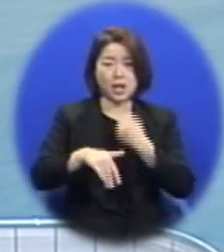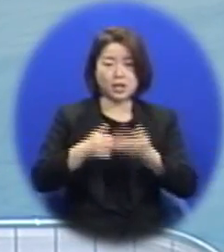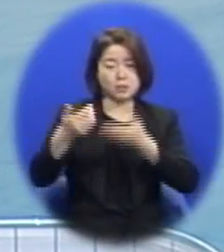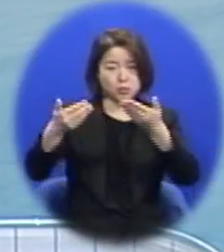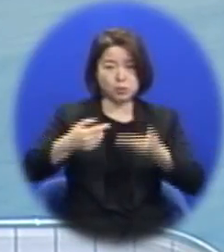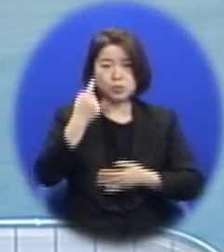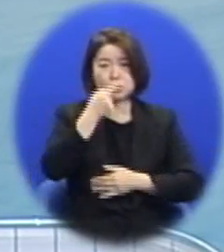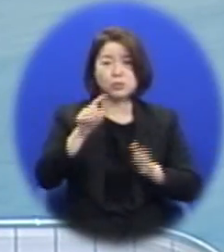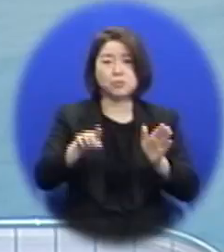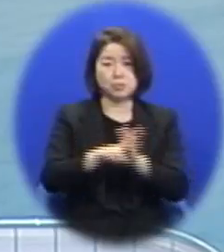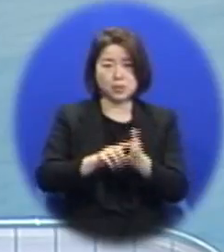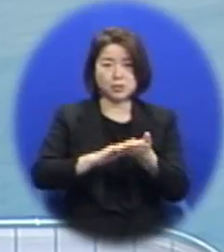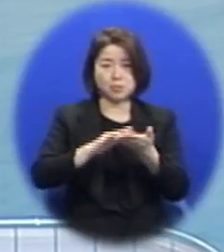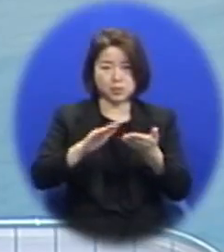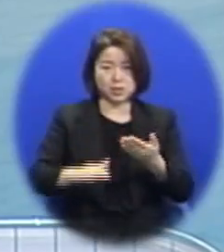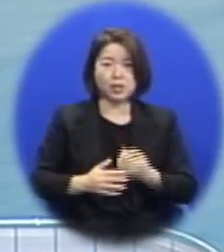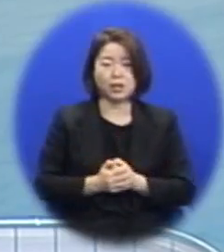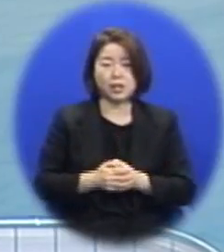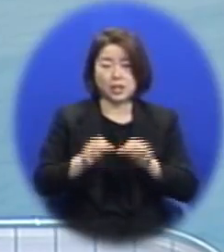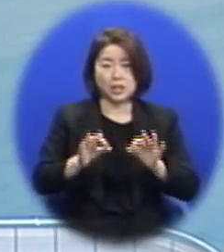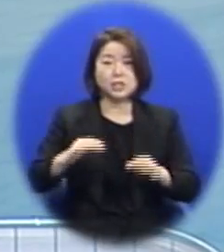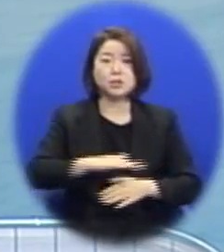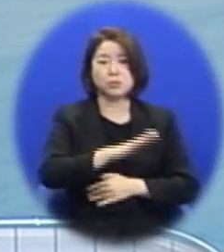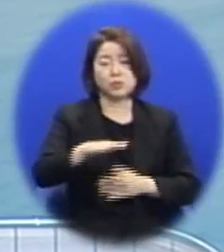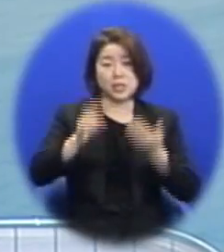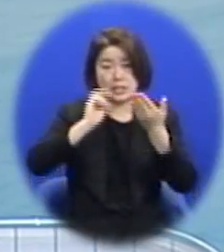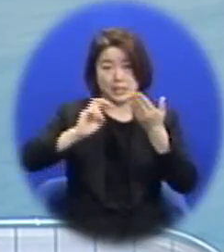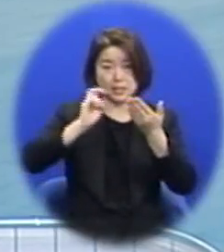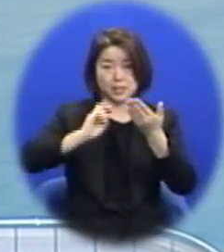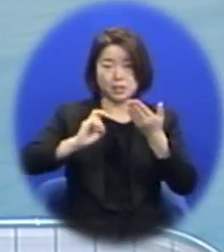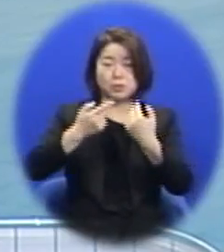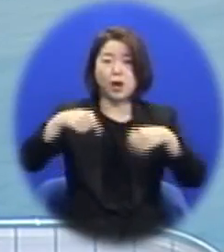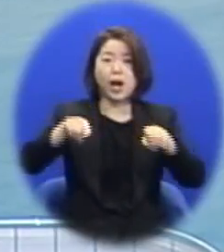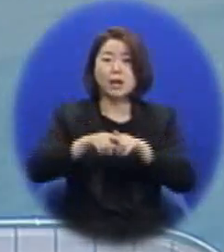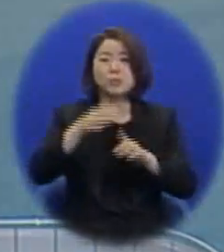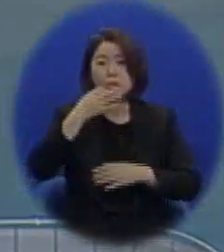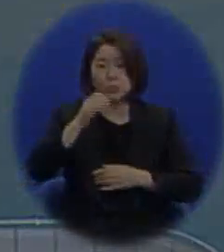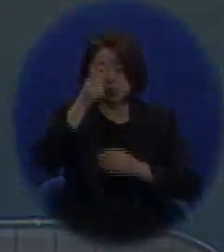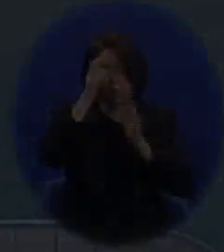믿습니다. 이제 우리 찬송 같이 부르고 기도하겠습니다.